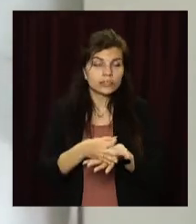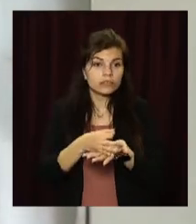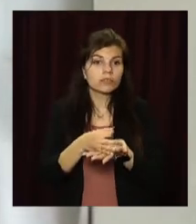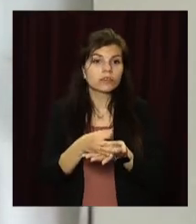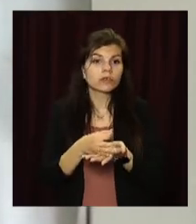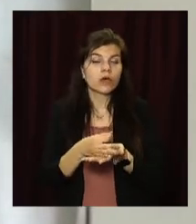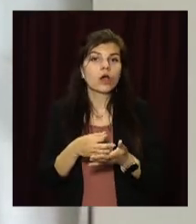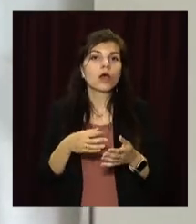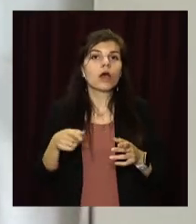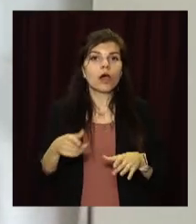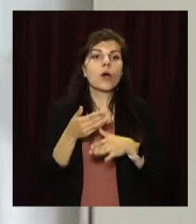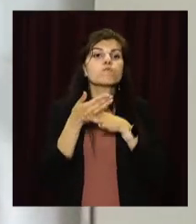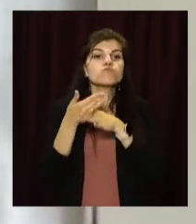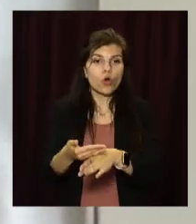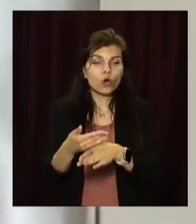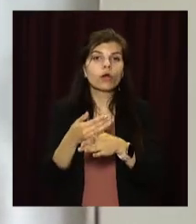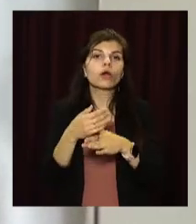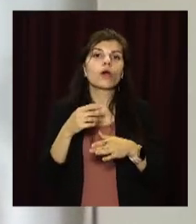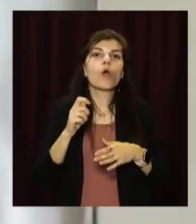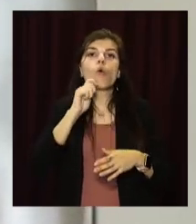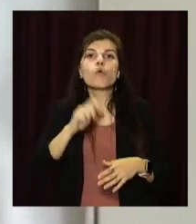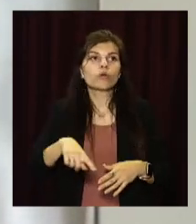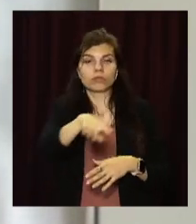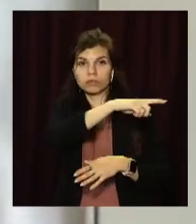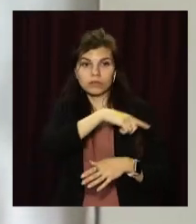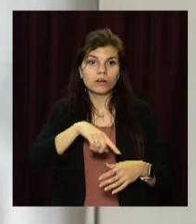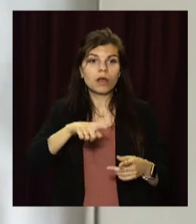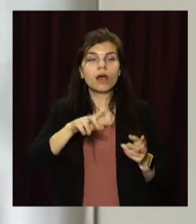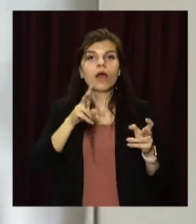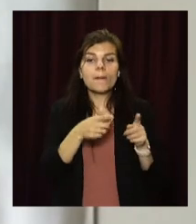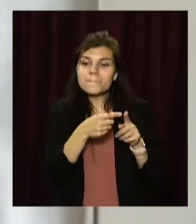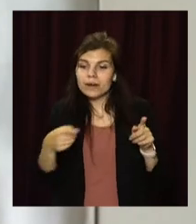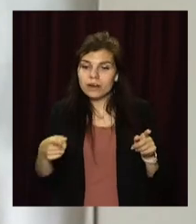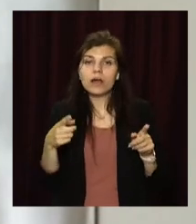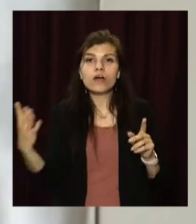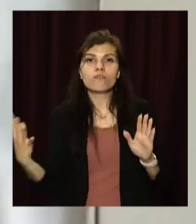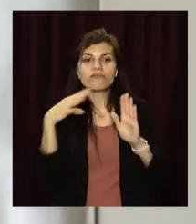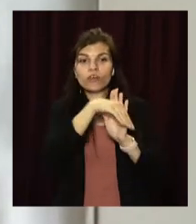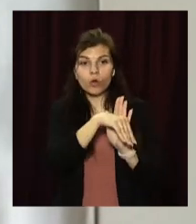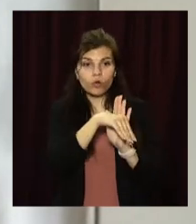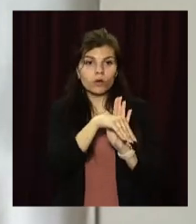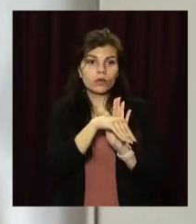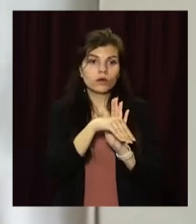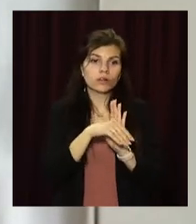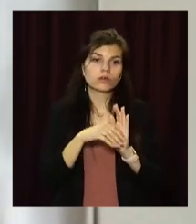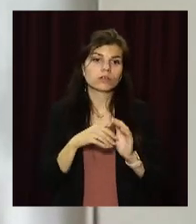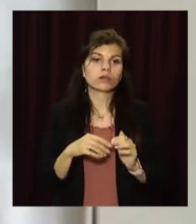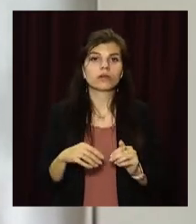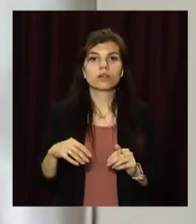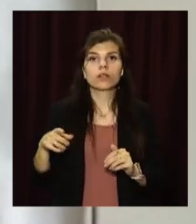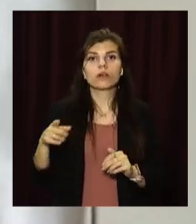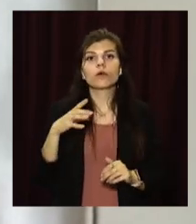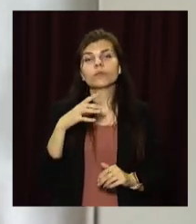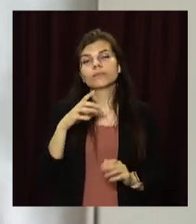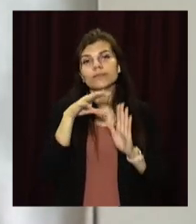відповідальність допомогти пенсіонерам України в перехідний період підключитися до встановлення органів